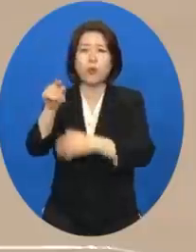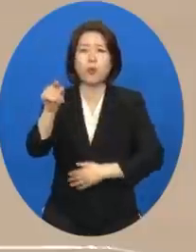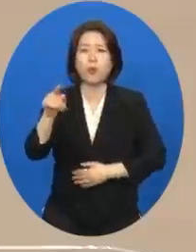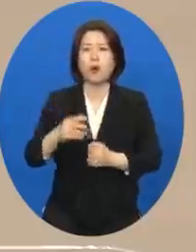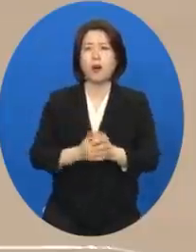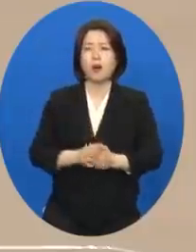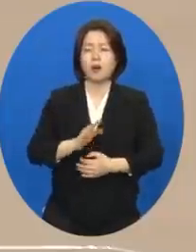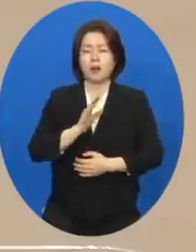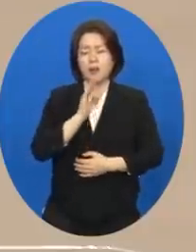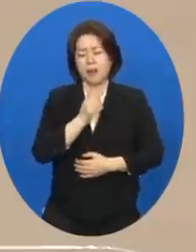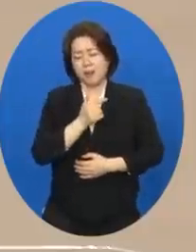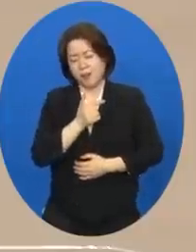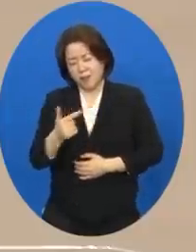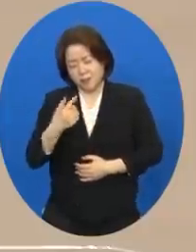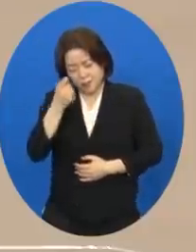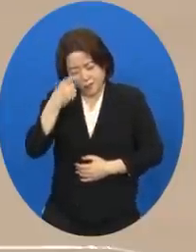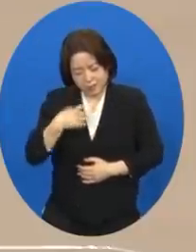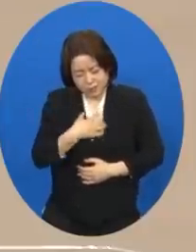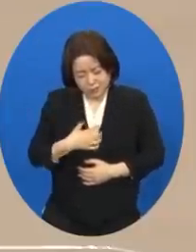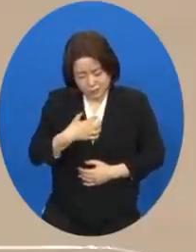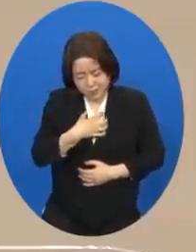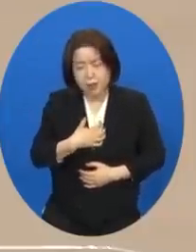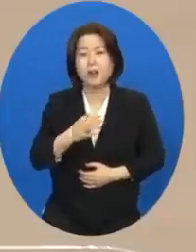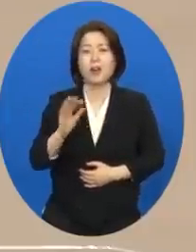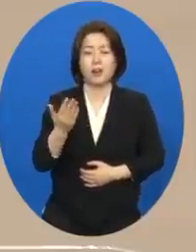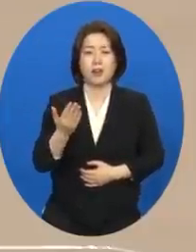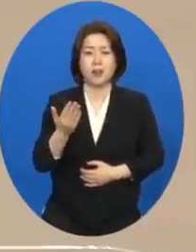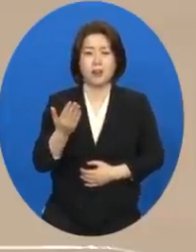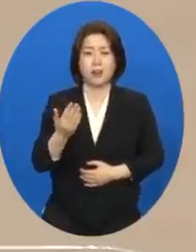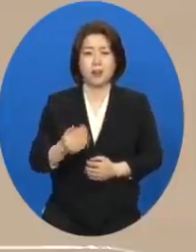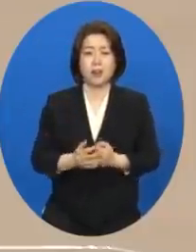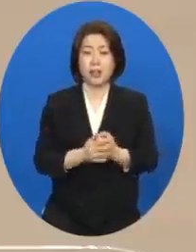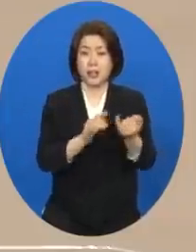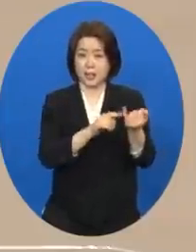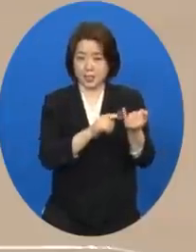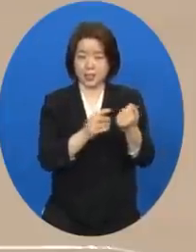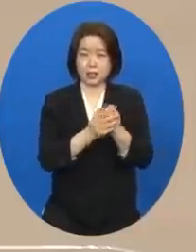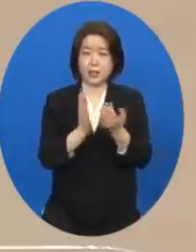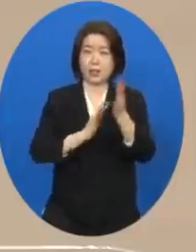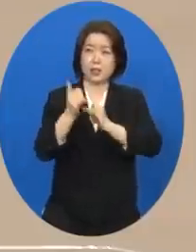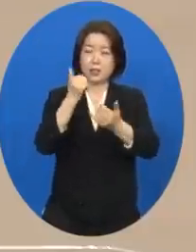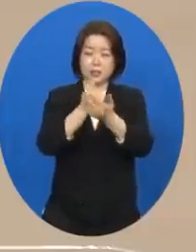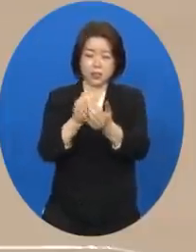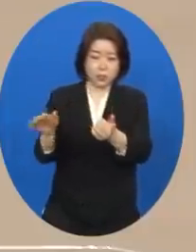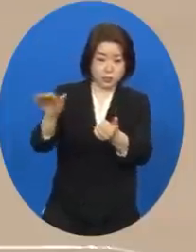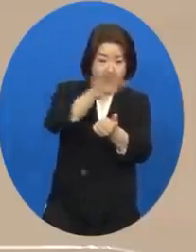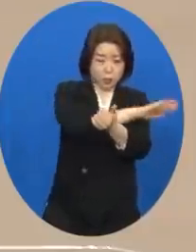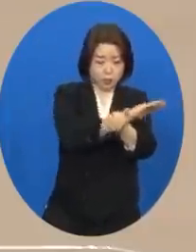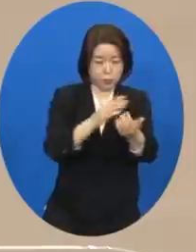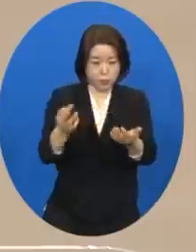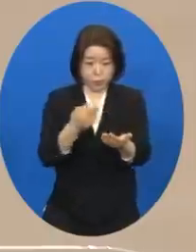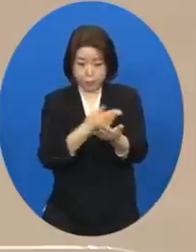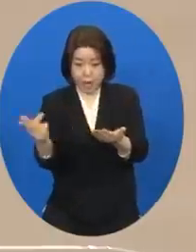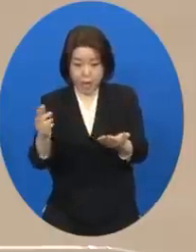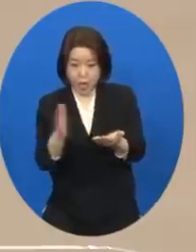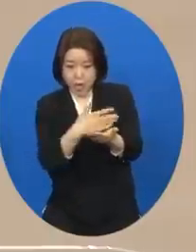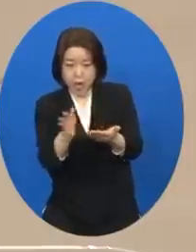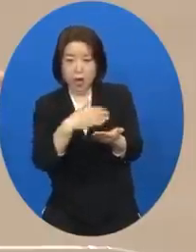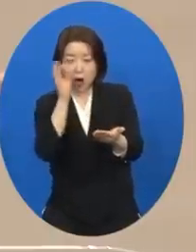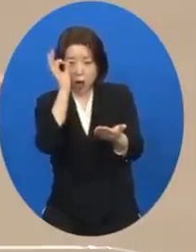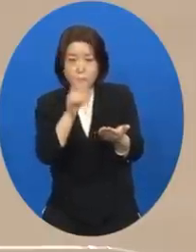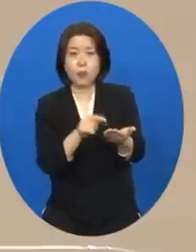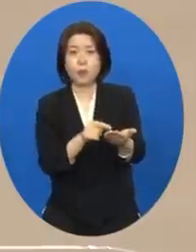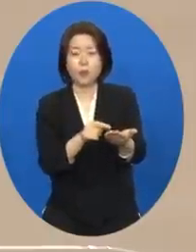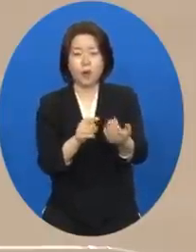말할 수 없는 슬픔에 사로잡혀 있습니다 그가 예수님의 빈 무덤을 보고 예수님의 시신이 없어